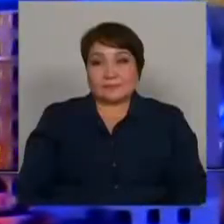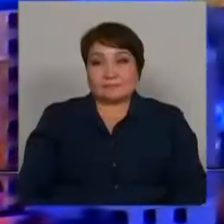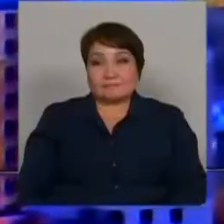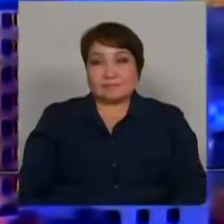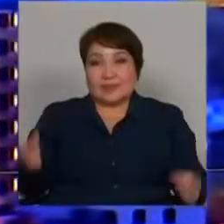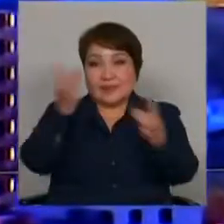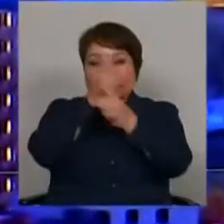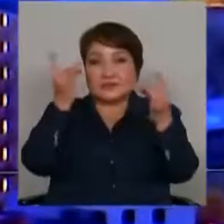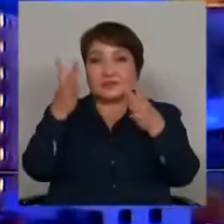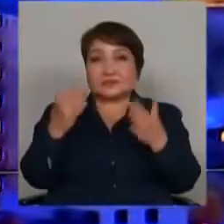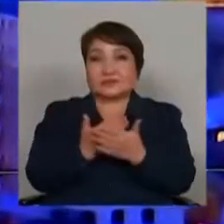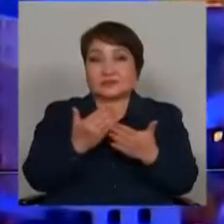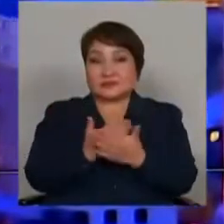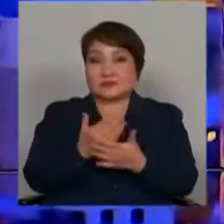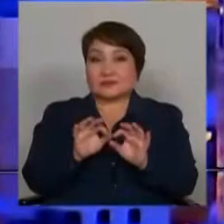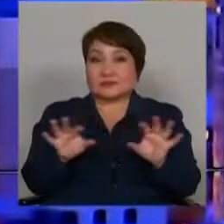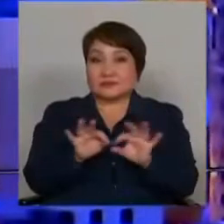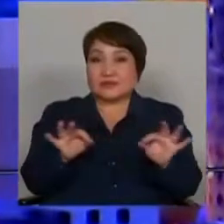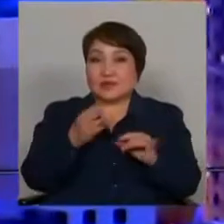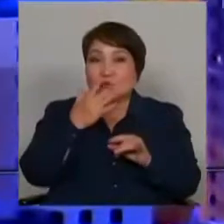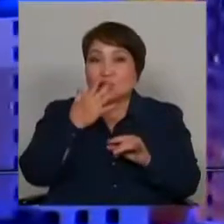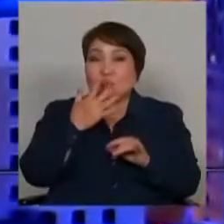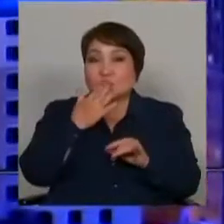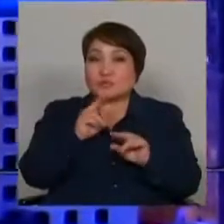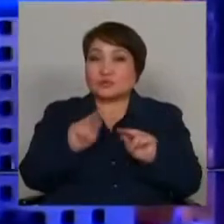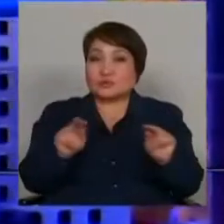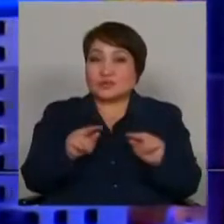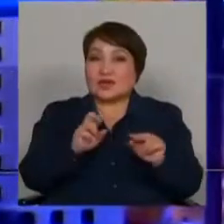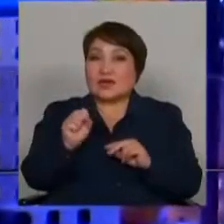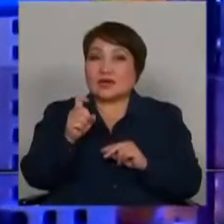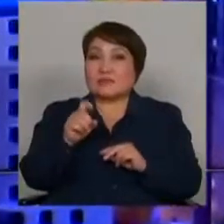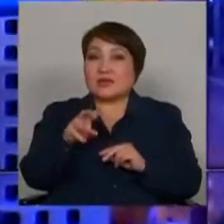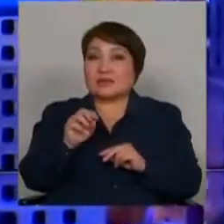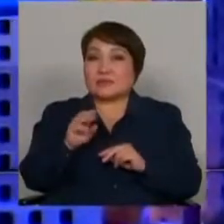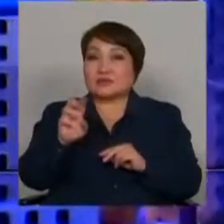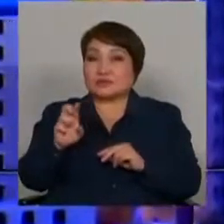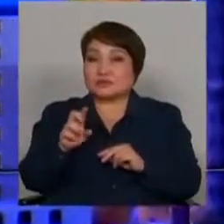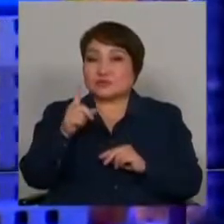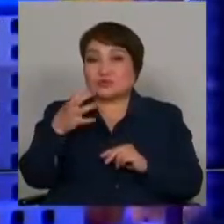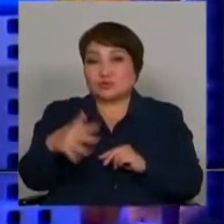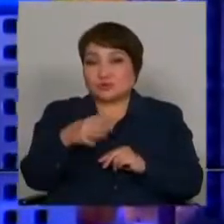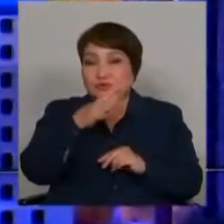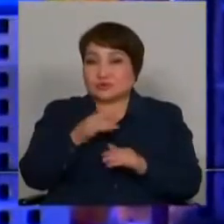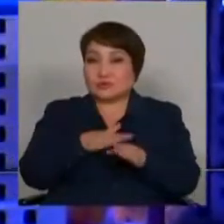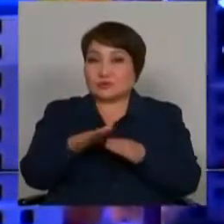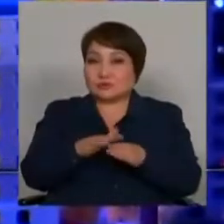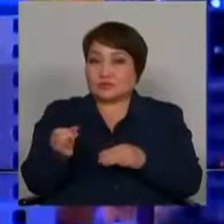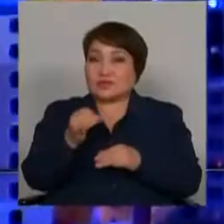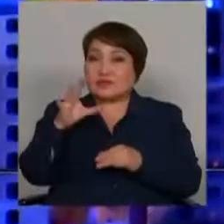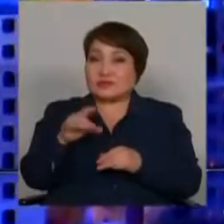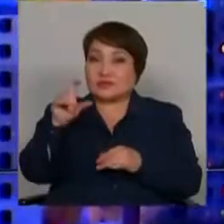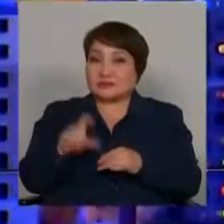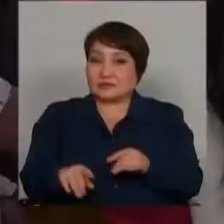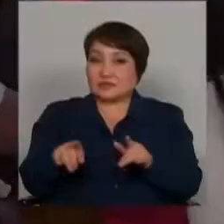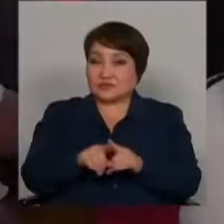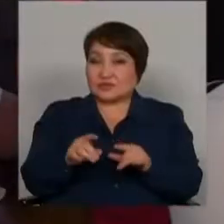Мәдениет жаңалықтарына шолу жасап өтейік. Ұлтұстазы Ахмет Байтұрсынұлының 150 жылдығында тарихи тұлғаға қатысты тағы бір құнды жәдігер мұражайға